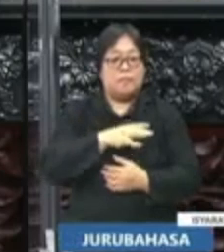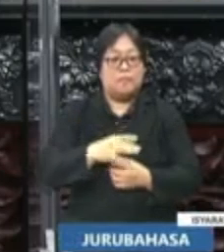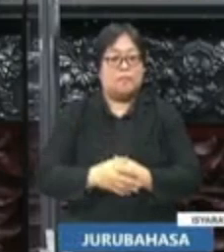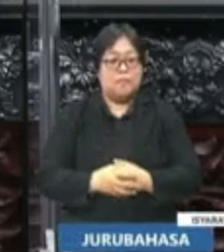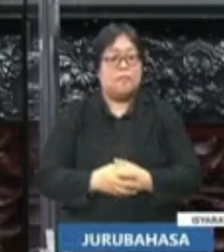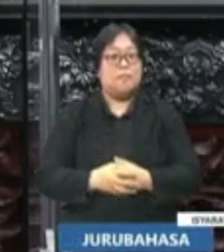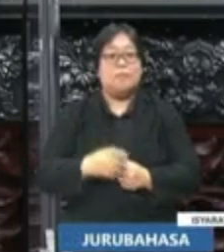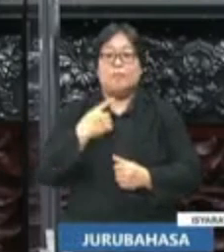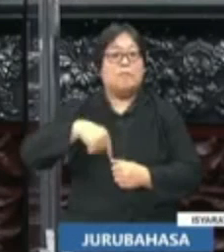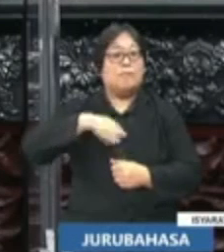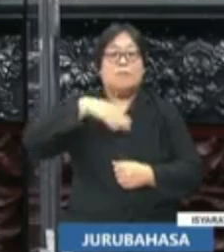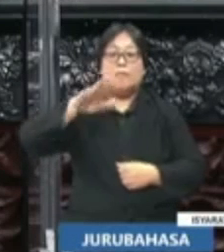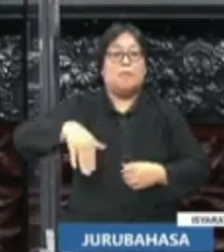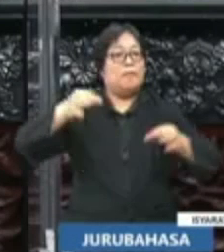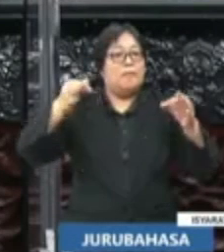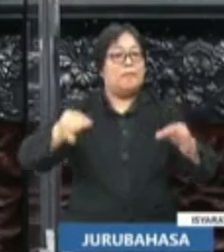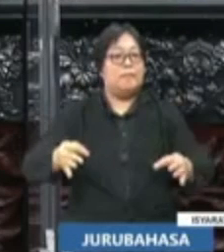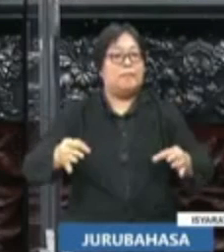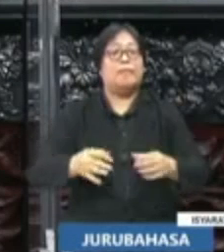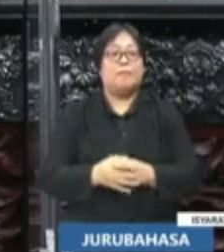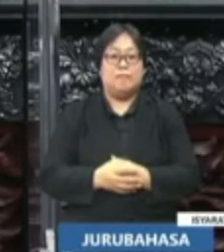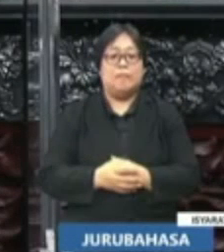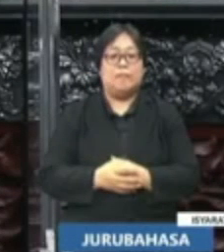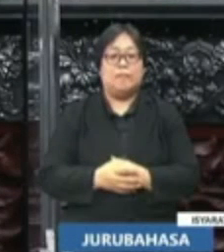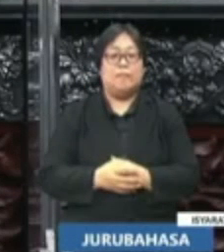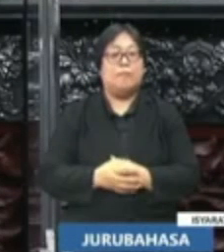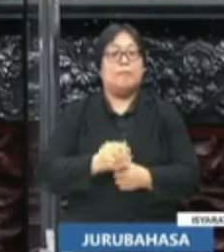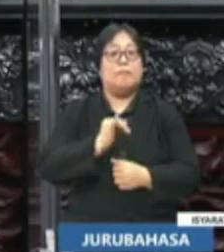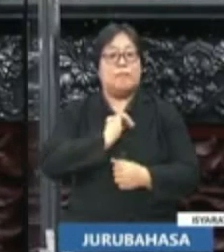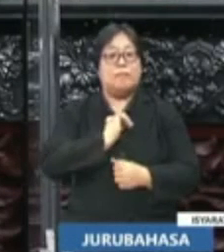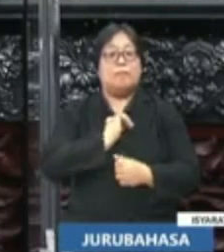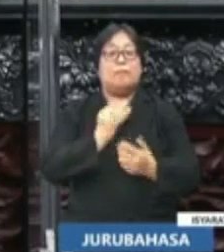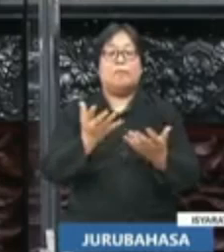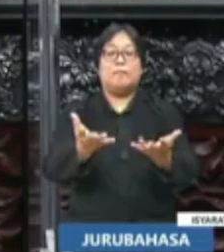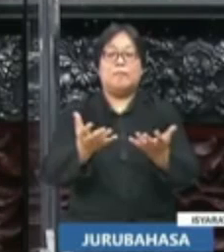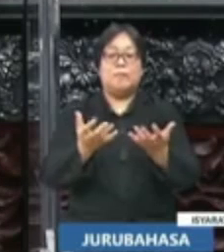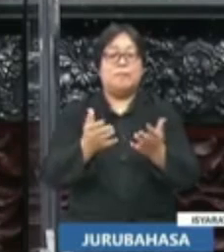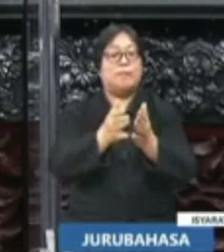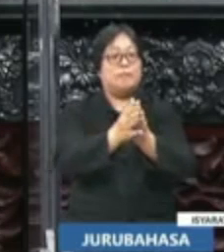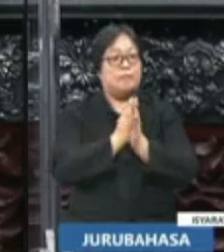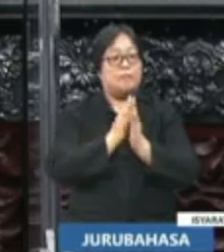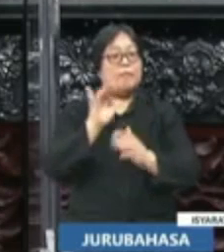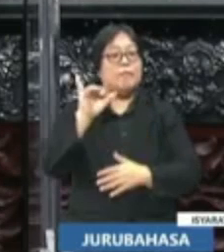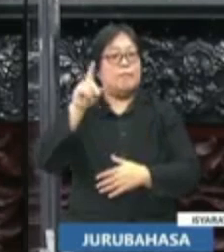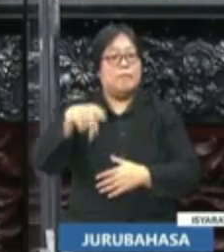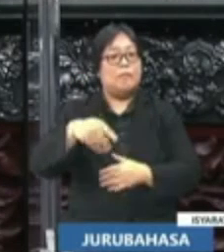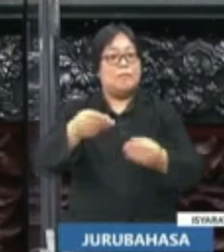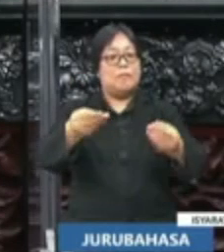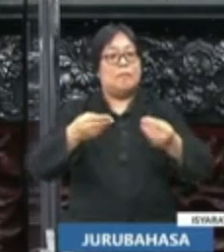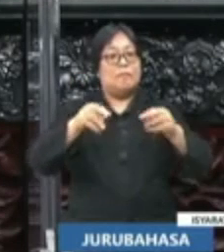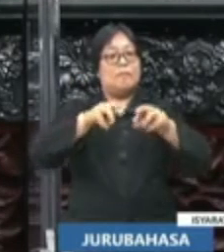yang belum kita muktamadkan. Jadi oleh demikian saya ingin menggesa Yang Dipertua memberi